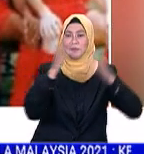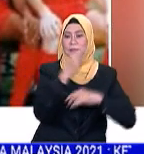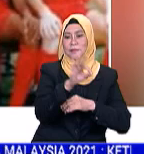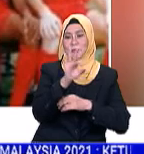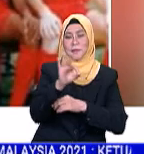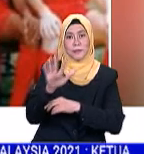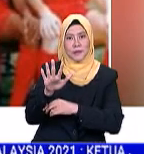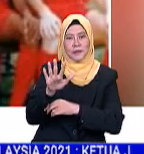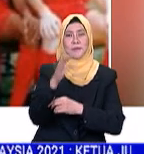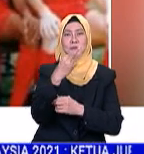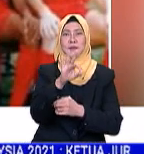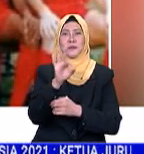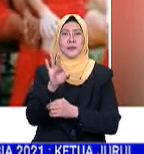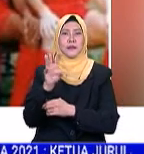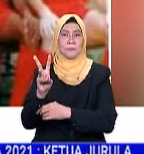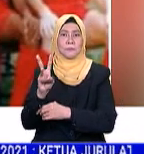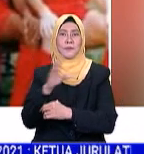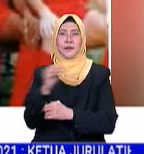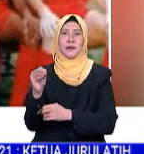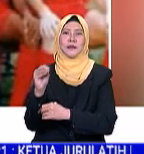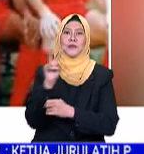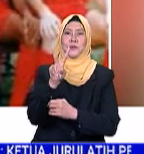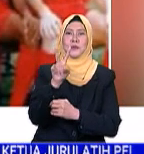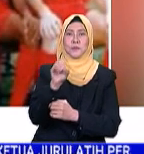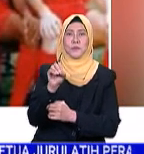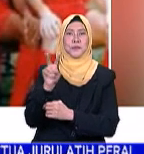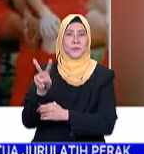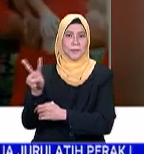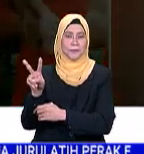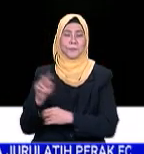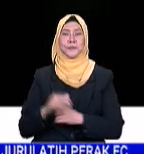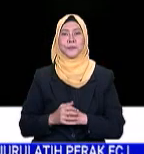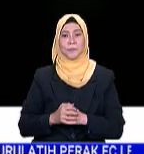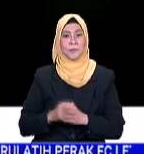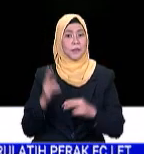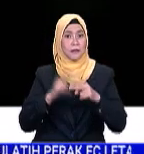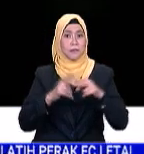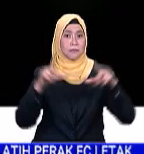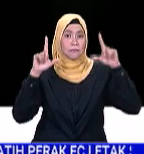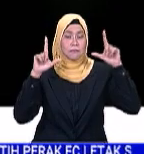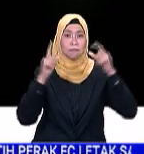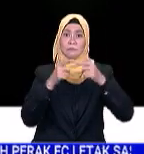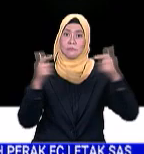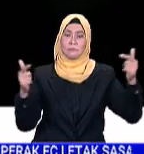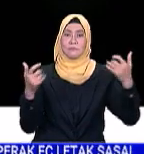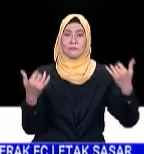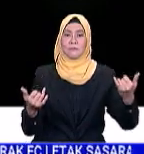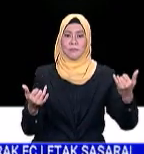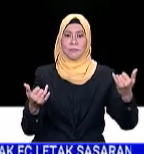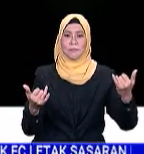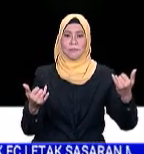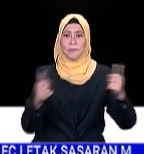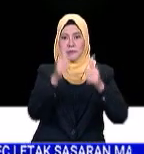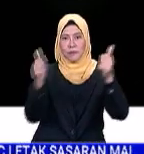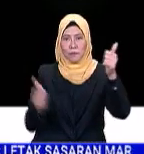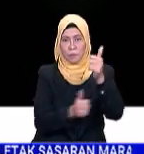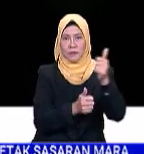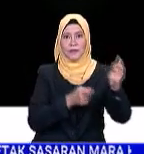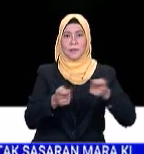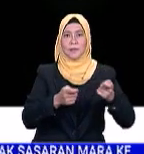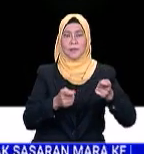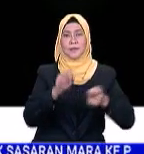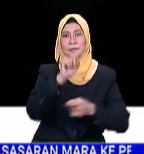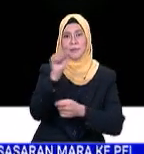1995, 1996 dan 2002. Antara nama besar yang pernah berada di bawah kendalian mendiang